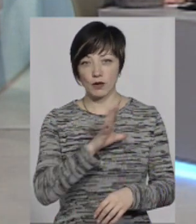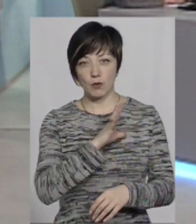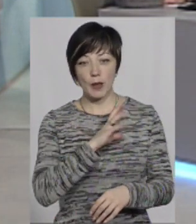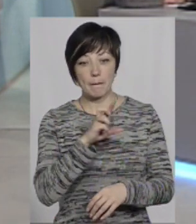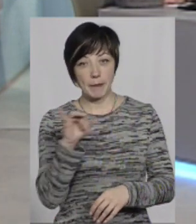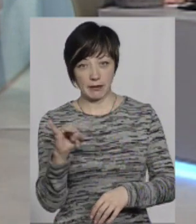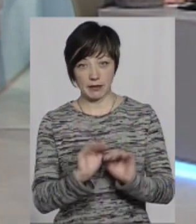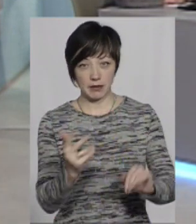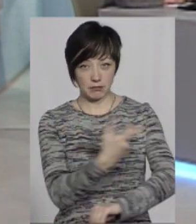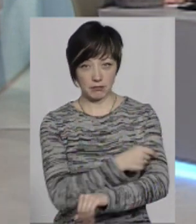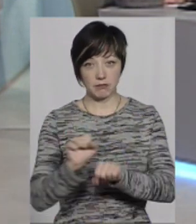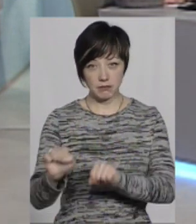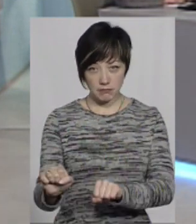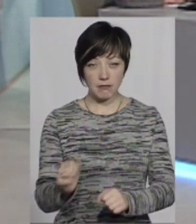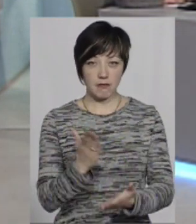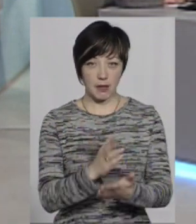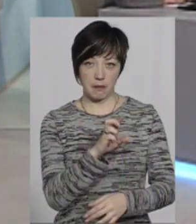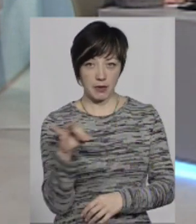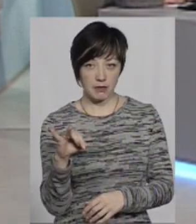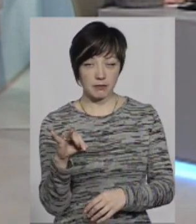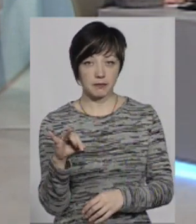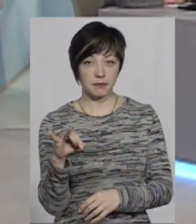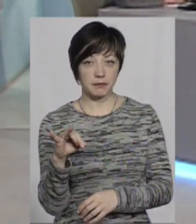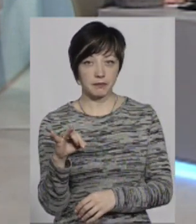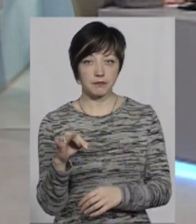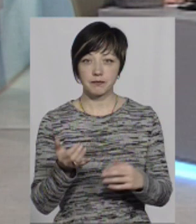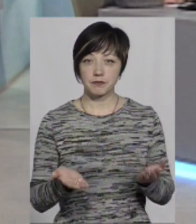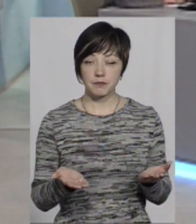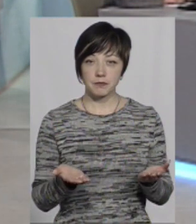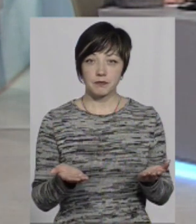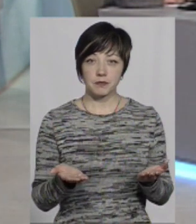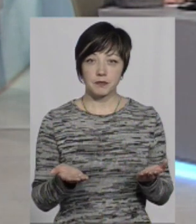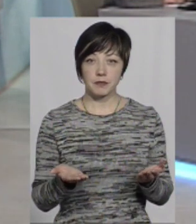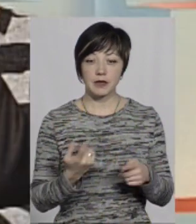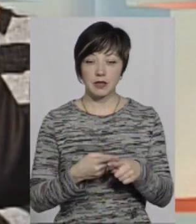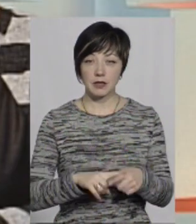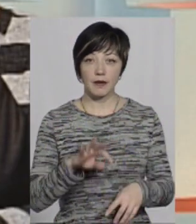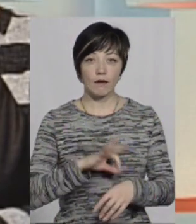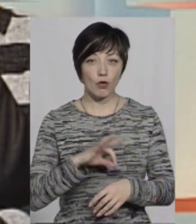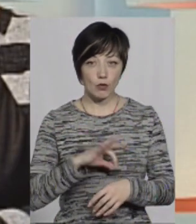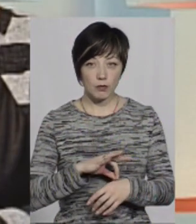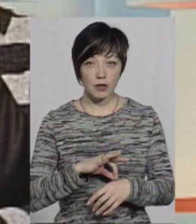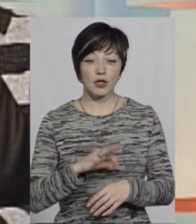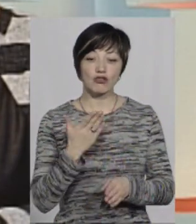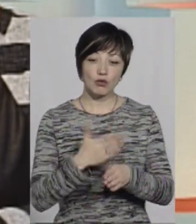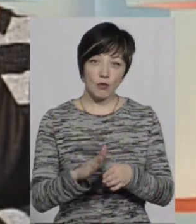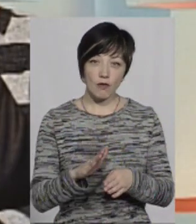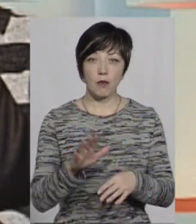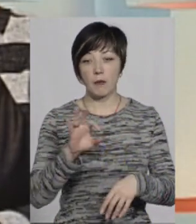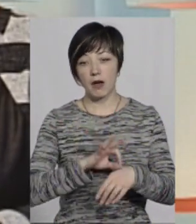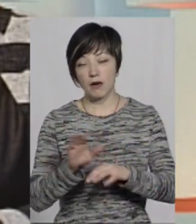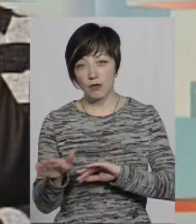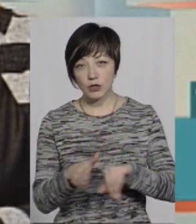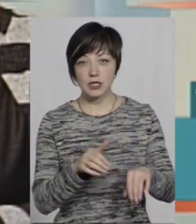б імунізовані, мали б захищені, тобто вакцинами від цієї хвороби, частково